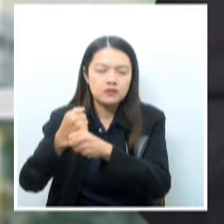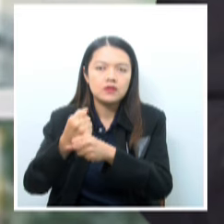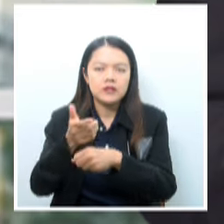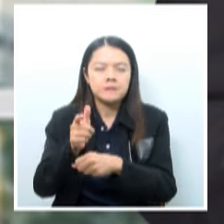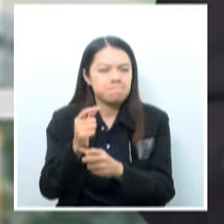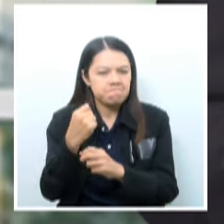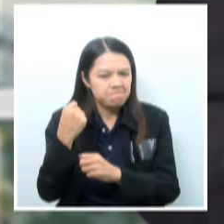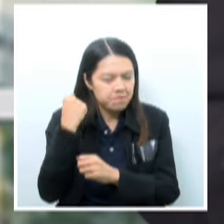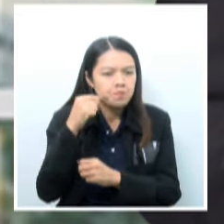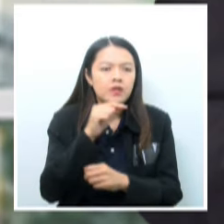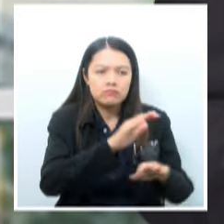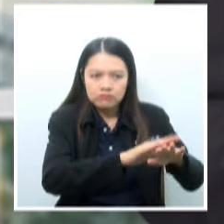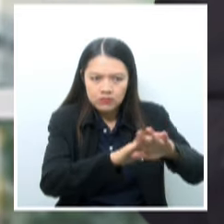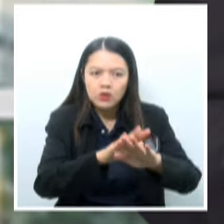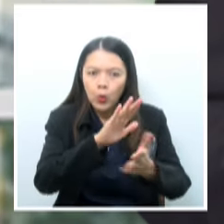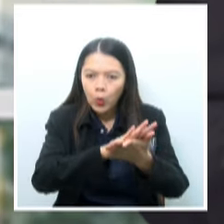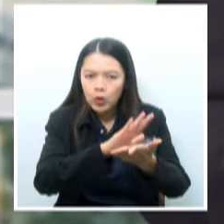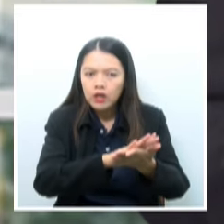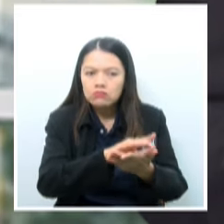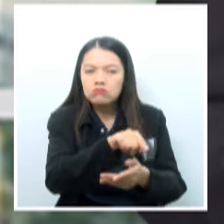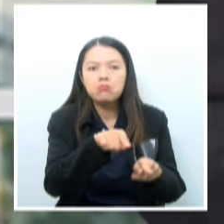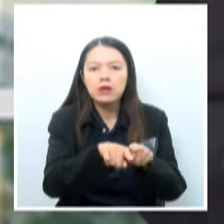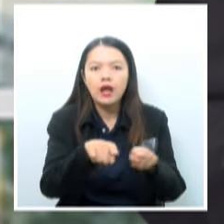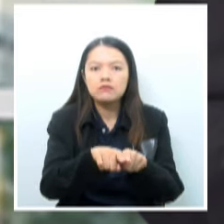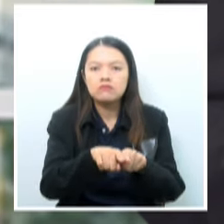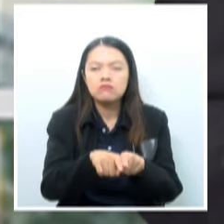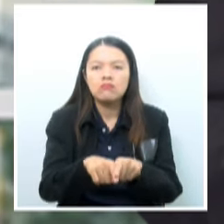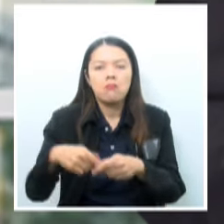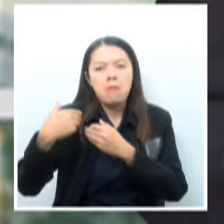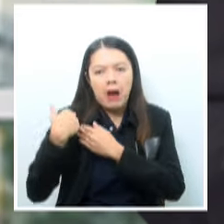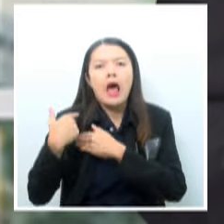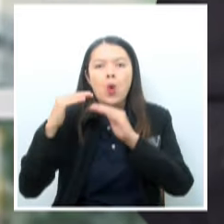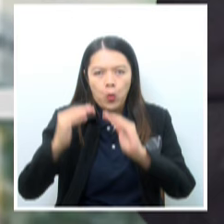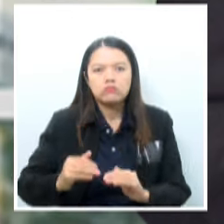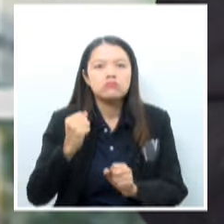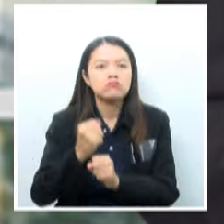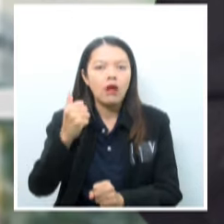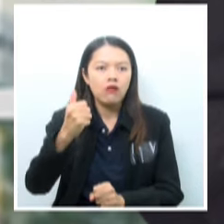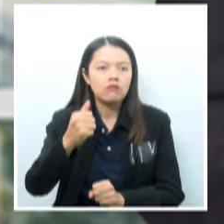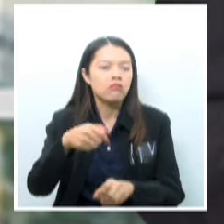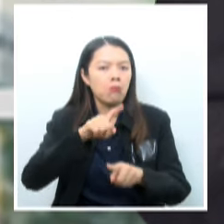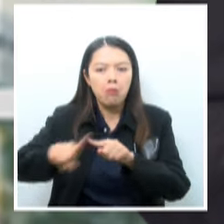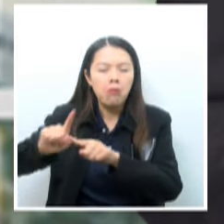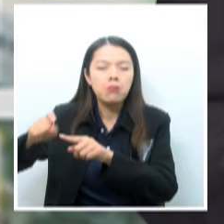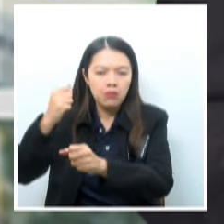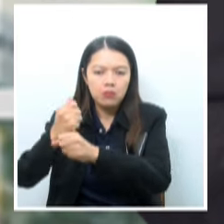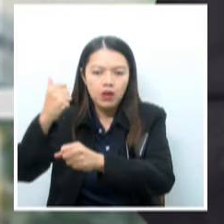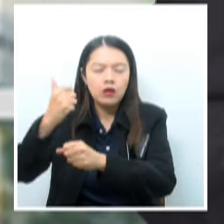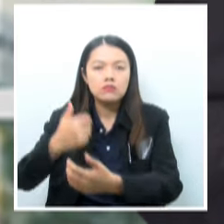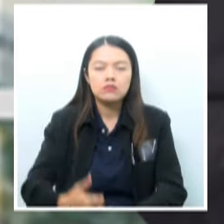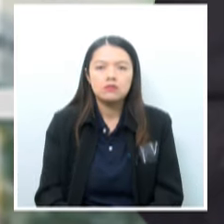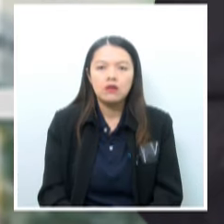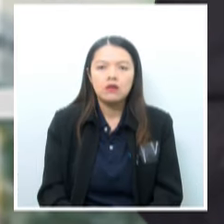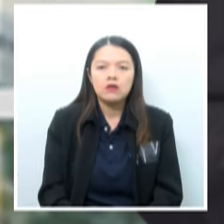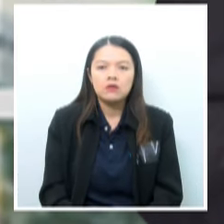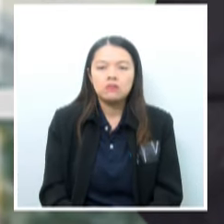ได้เน้นย้ำกับโรงเรียนว่าโรงเรียนก็สามารถลดภาระได้ในหลายๆเรื่องและอยากให้สะท้อนกับพวก